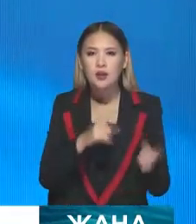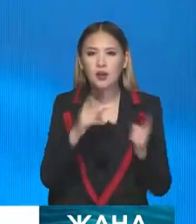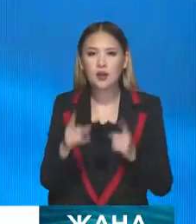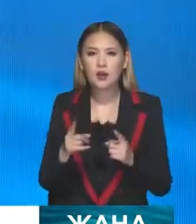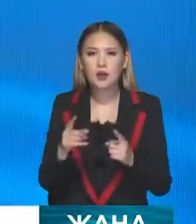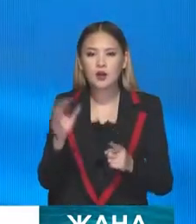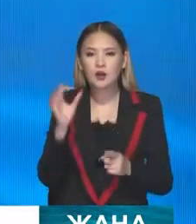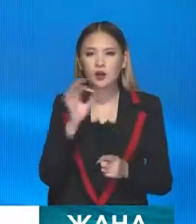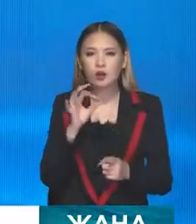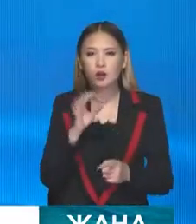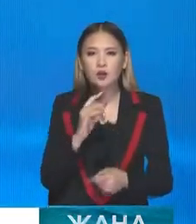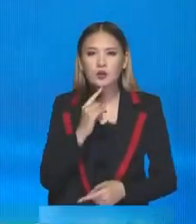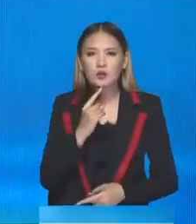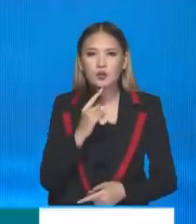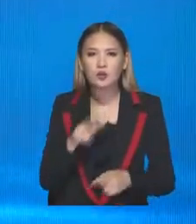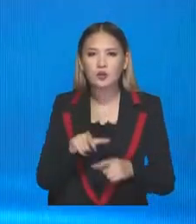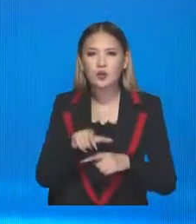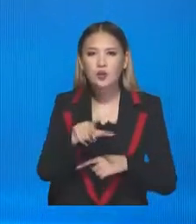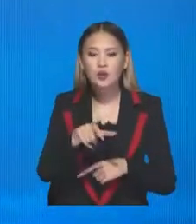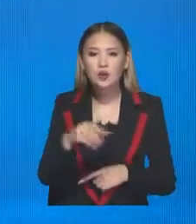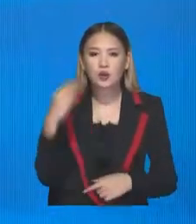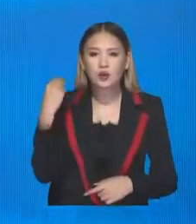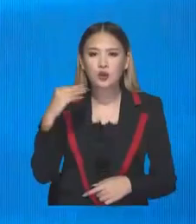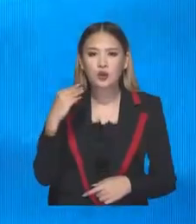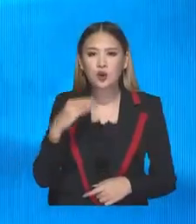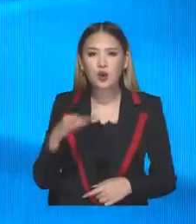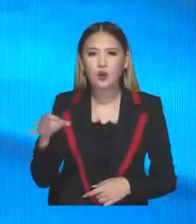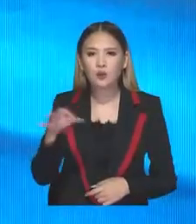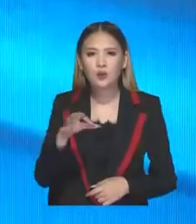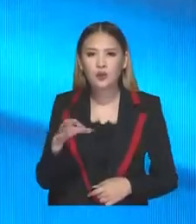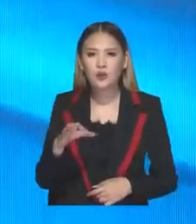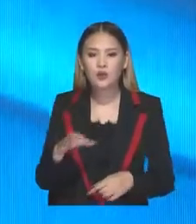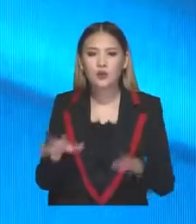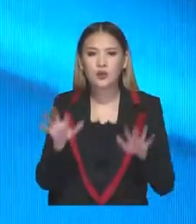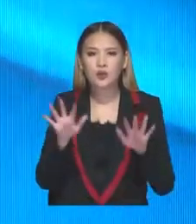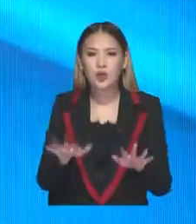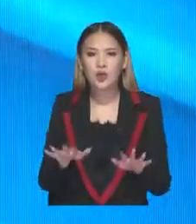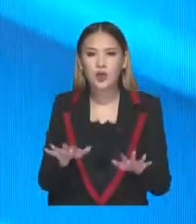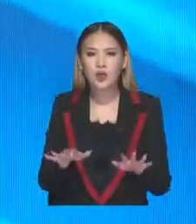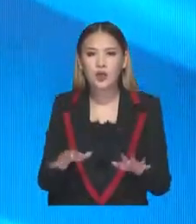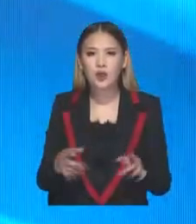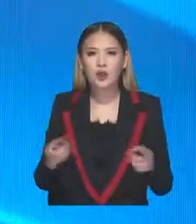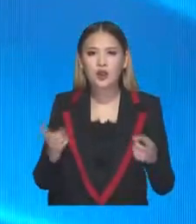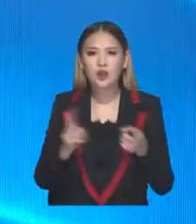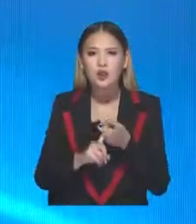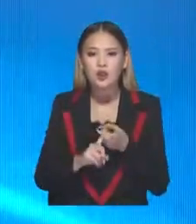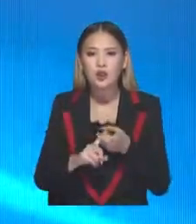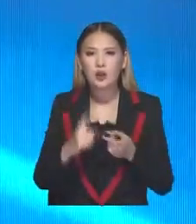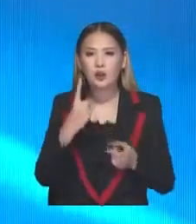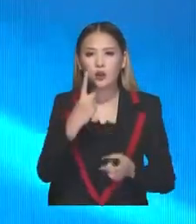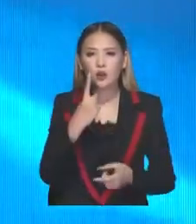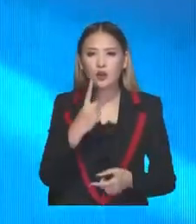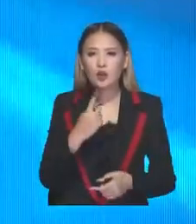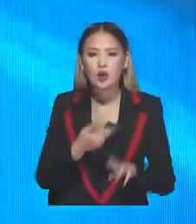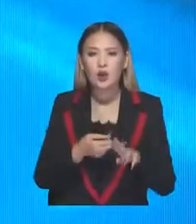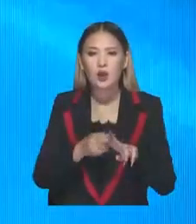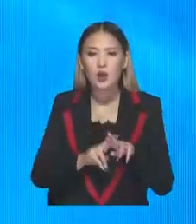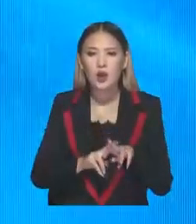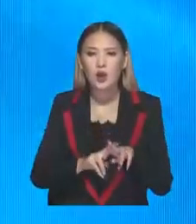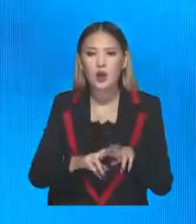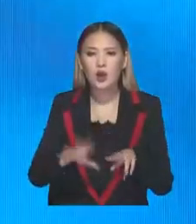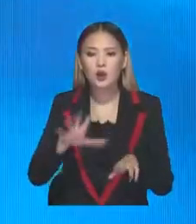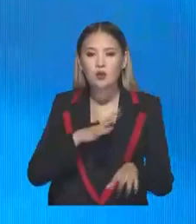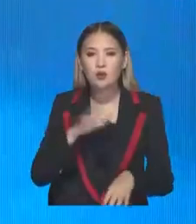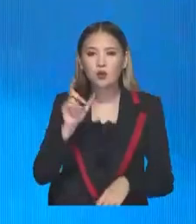жолы. Түркістан қаласының ашса елді мекенмен жалғайтын жалғыз жолды жұрт осылай атап